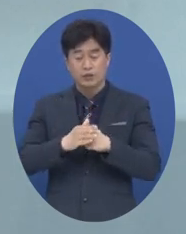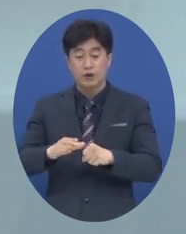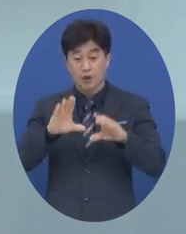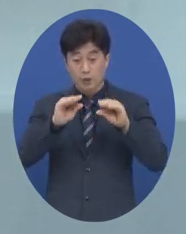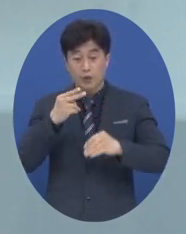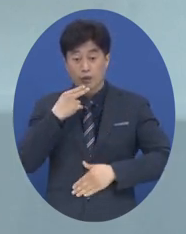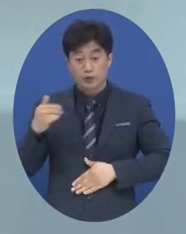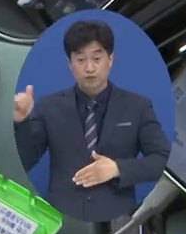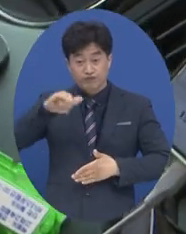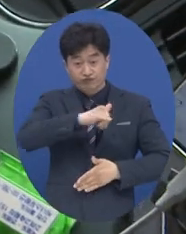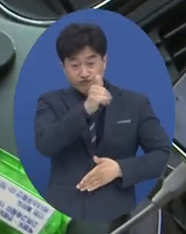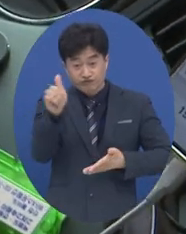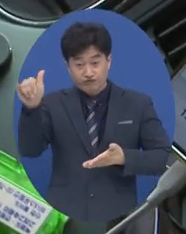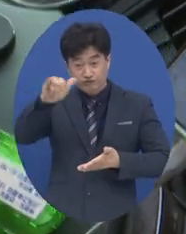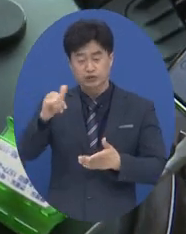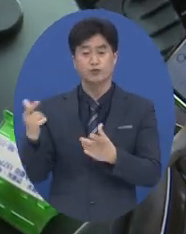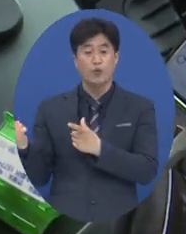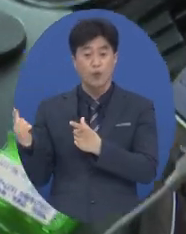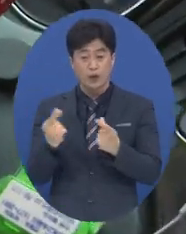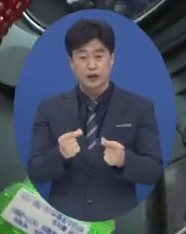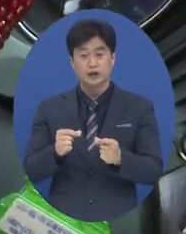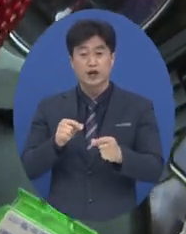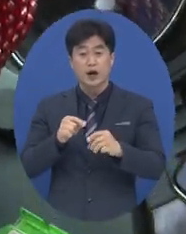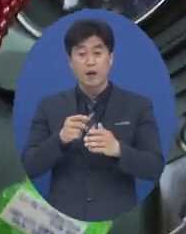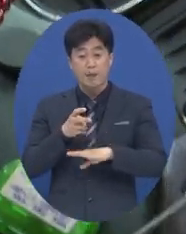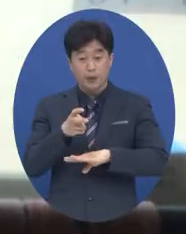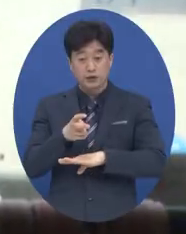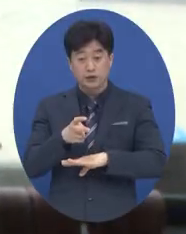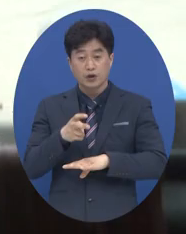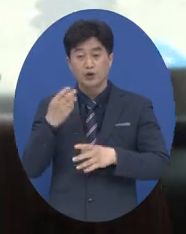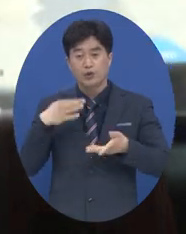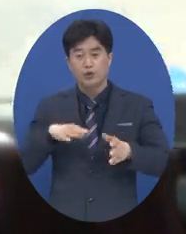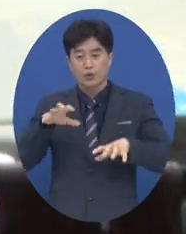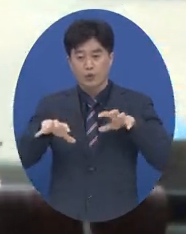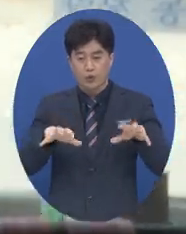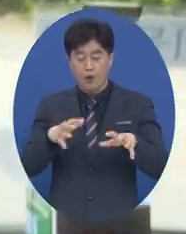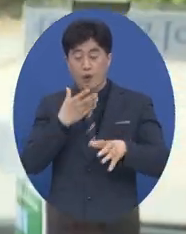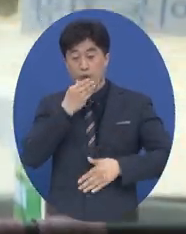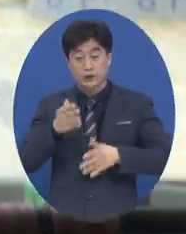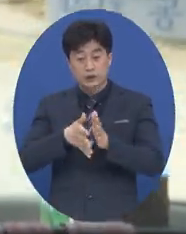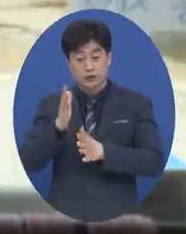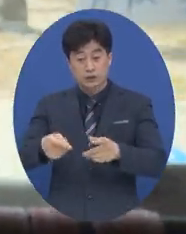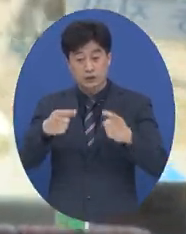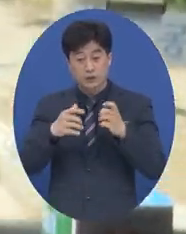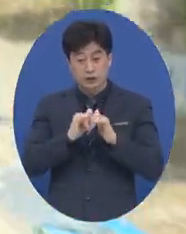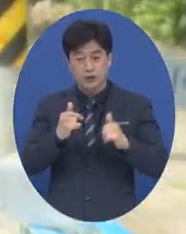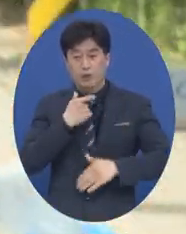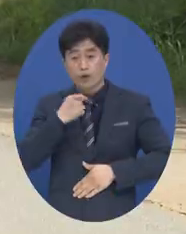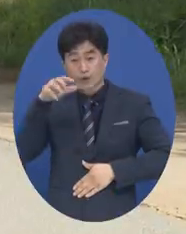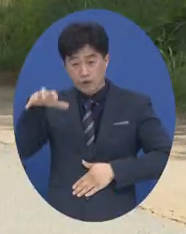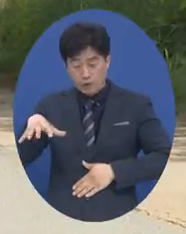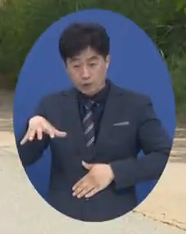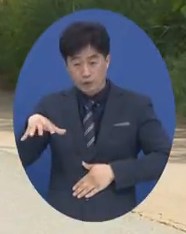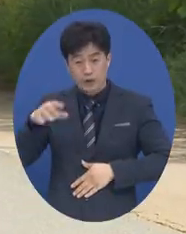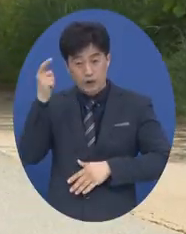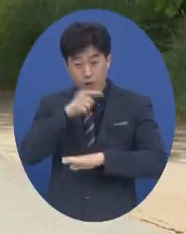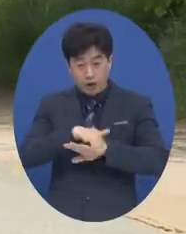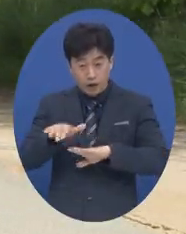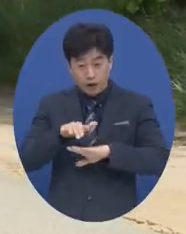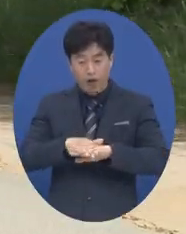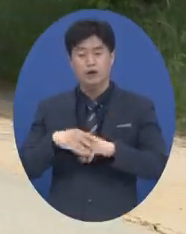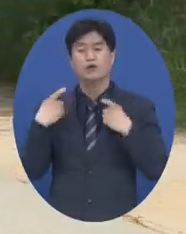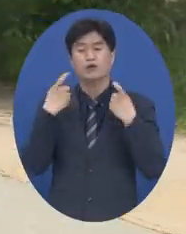무착륙 비행 상품이 나온 것처럼 이 차는 경기도 구석구석 장애인 복지시설 입소자들이 원하는 코스를